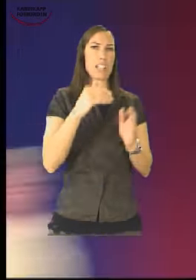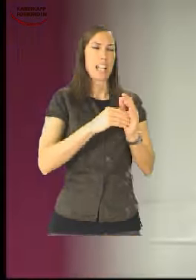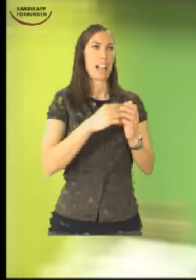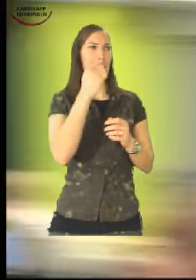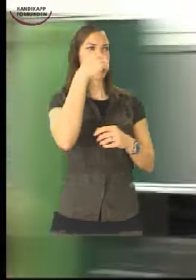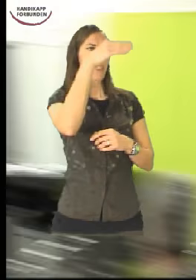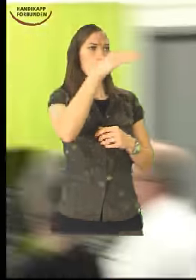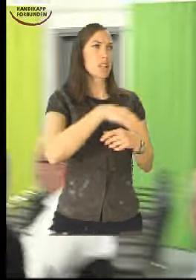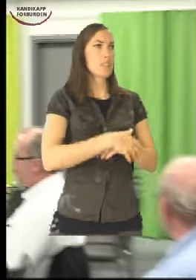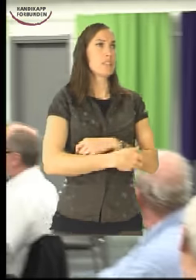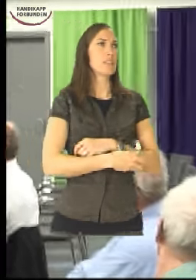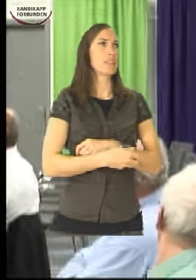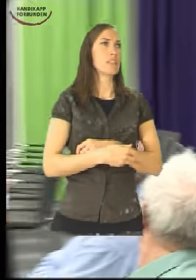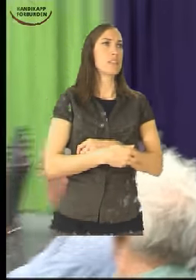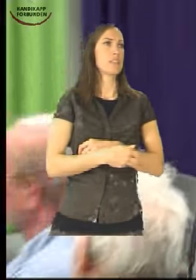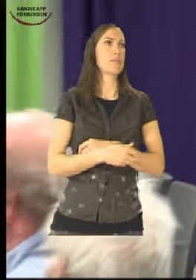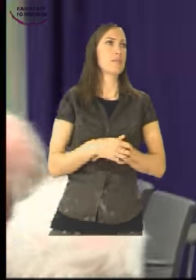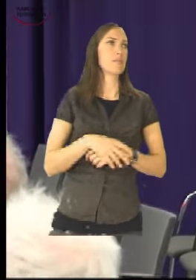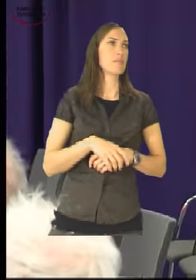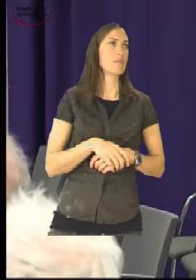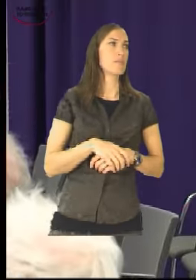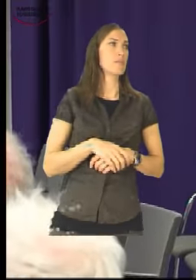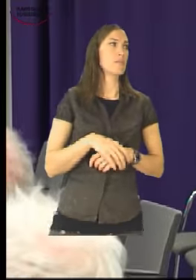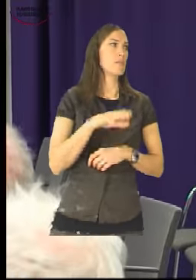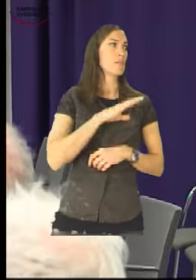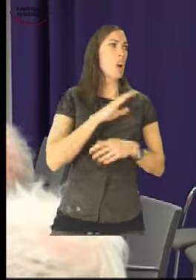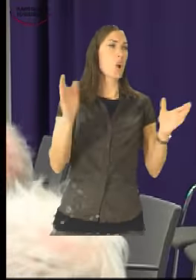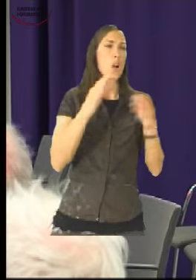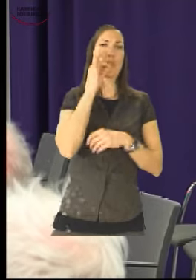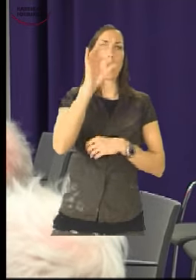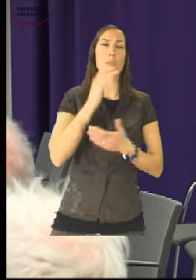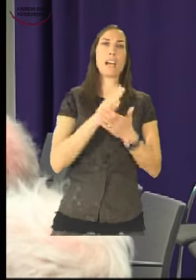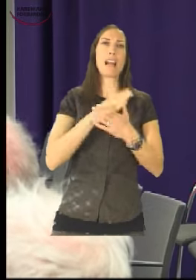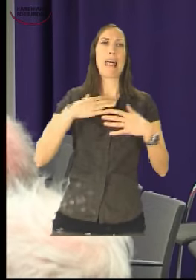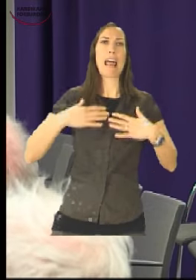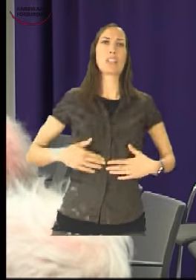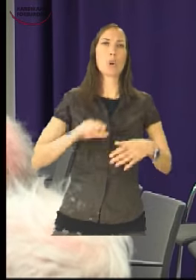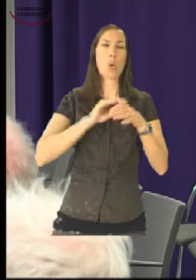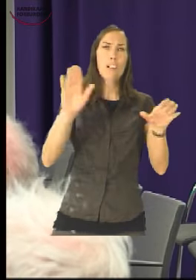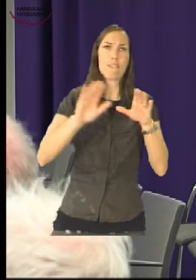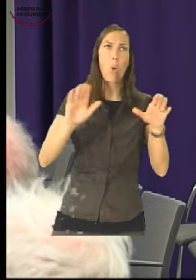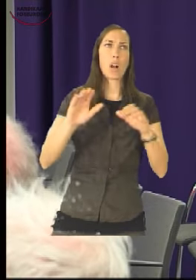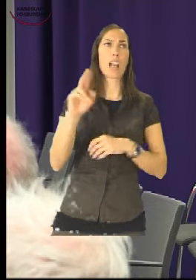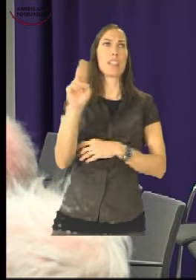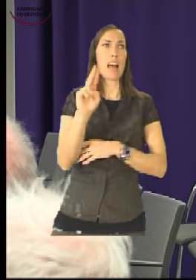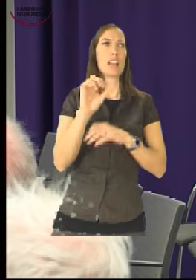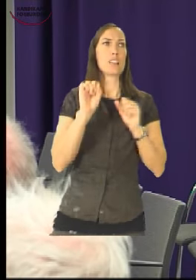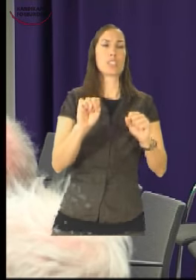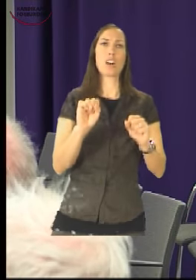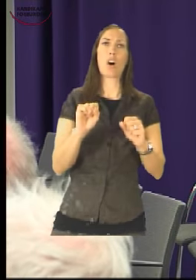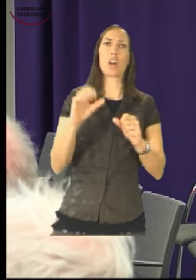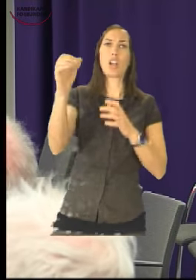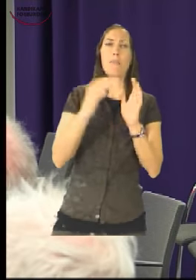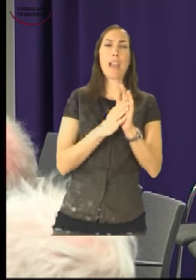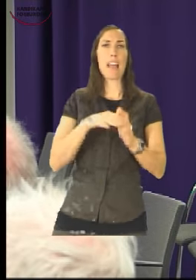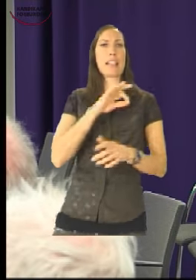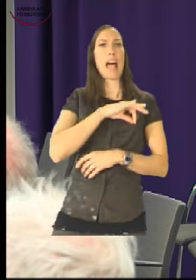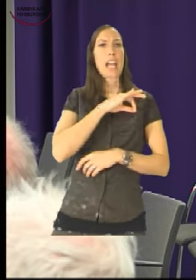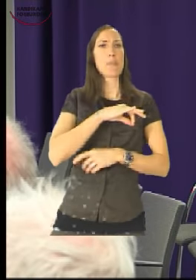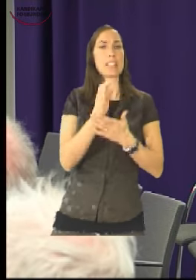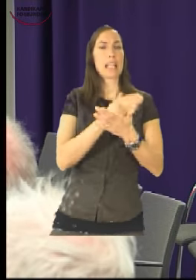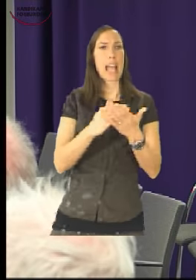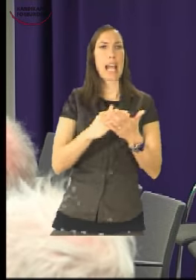jag har en kort fråga. Och det gäller när man ser på hälso- och sjukvården. När ska man lyfta in läkemedelsbiten och integrera